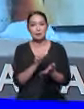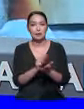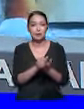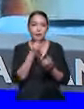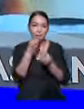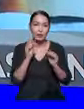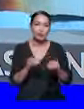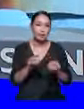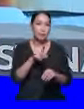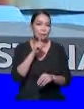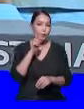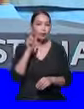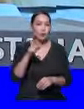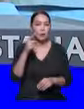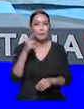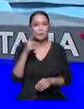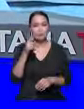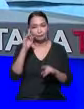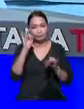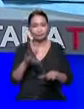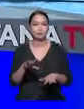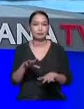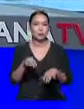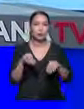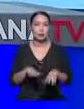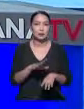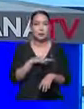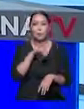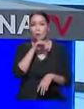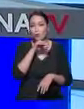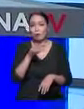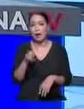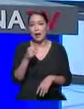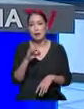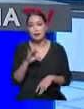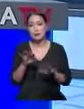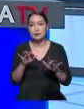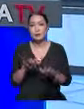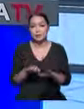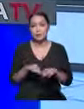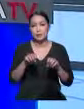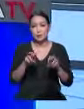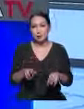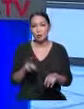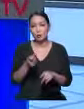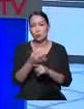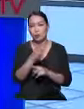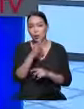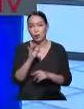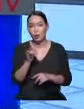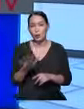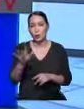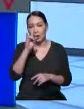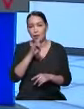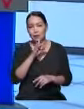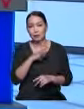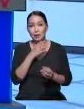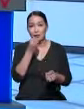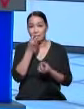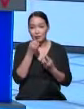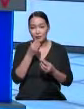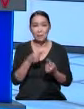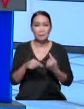к молодому человеку пришла спонтанно. По профессии он IT-специалист и несколько лет работал на юге Казахстана. Но ради цветочного